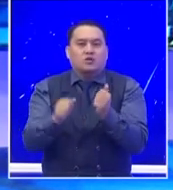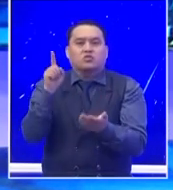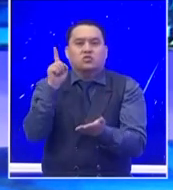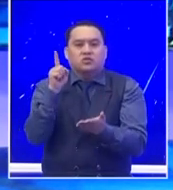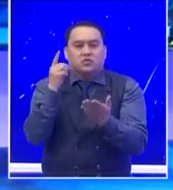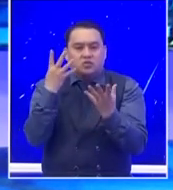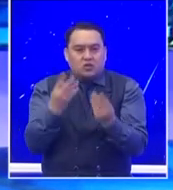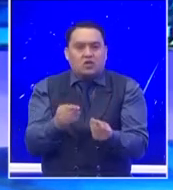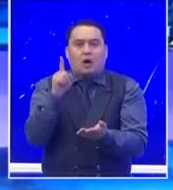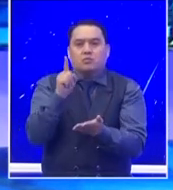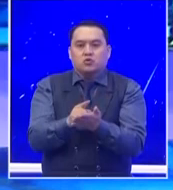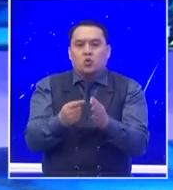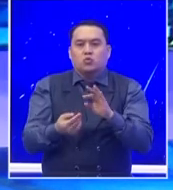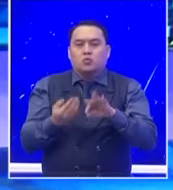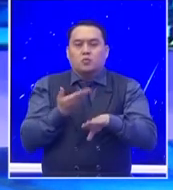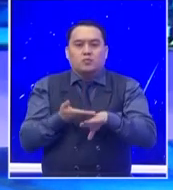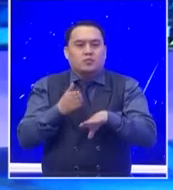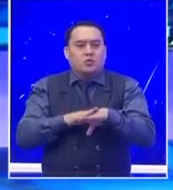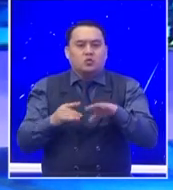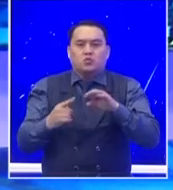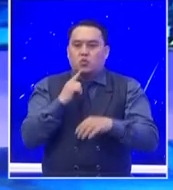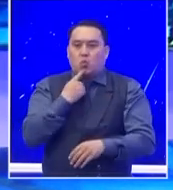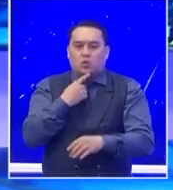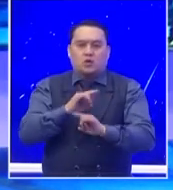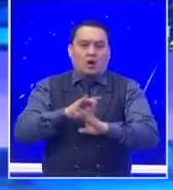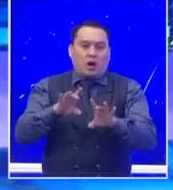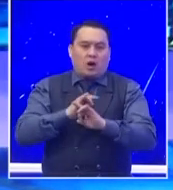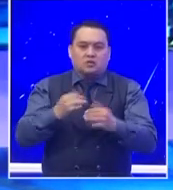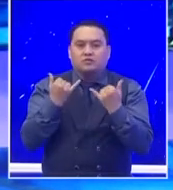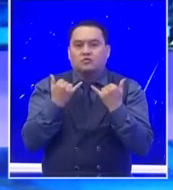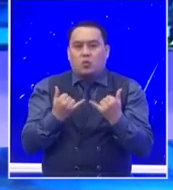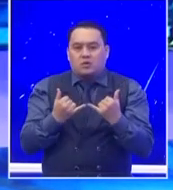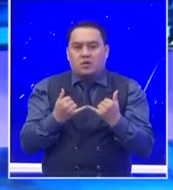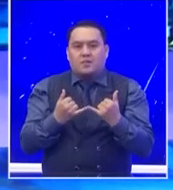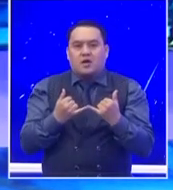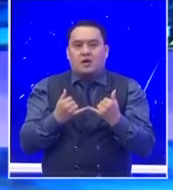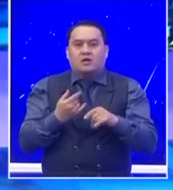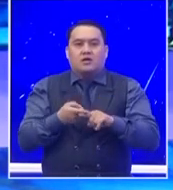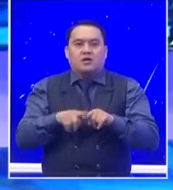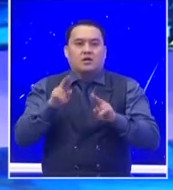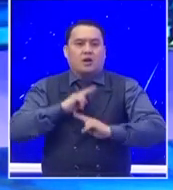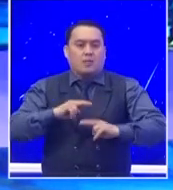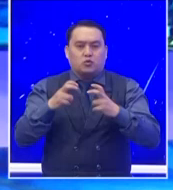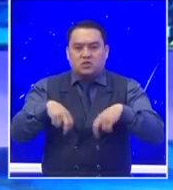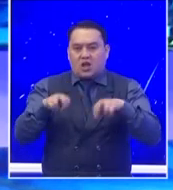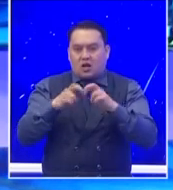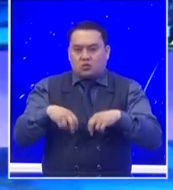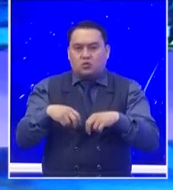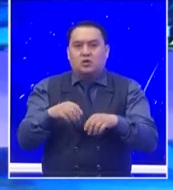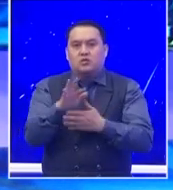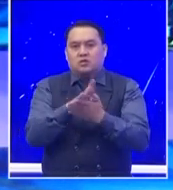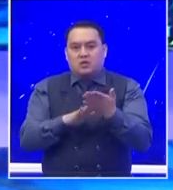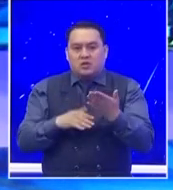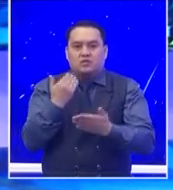обязанностями и с какими трудностями в работе сталкиваются представительницы прекрасного пола? В работе следователей узнаем на